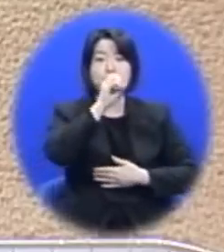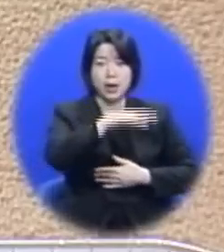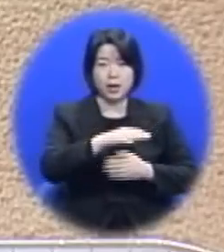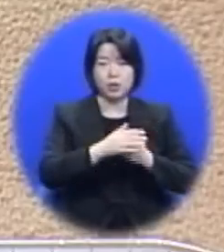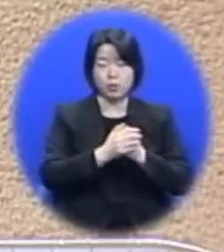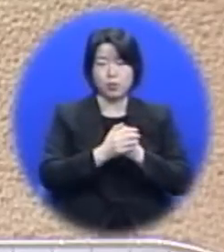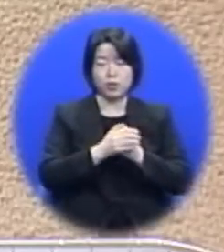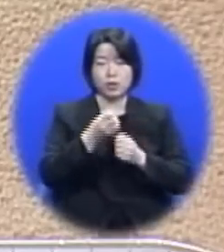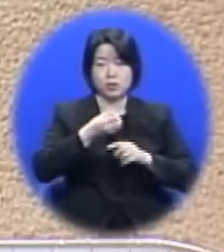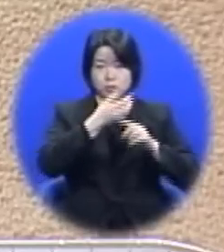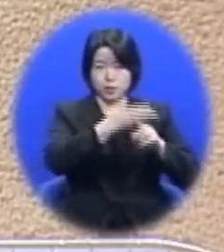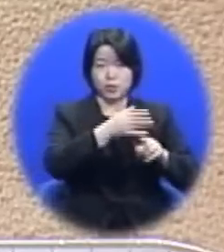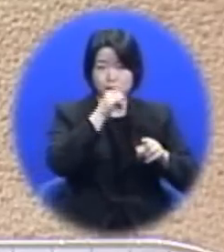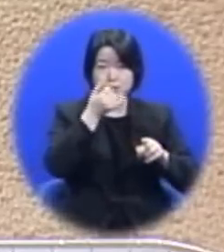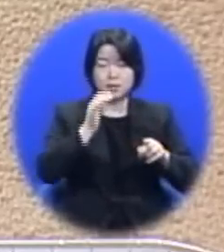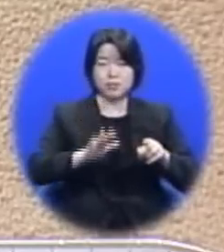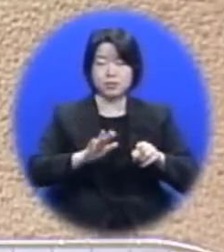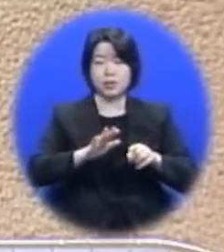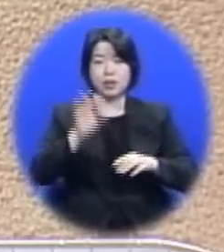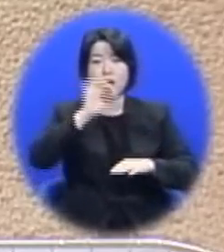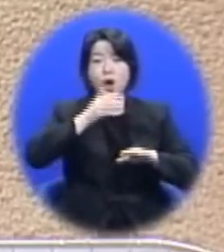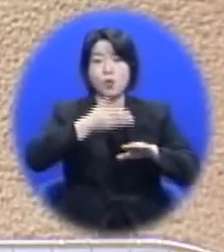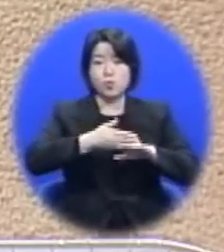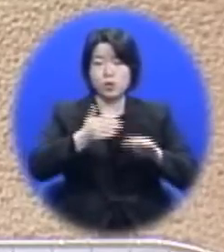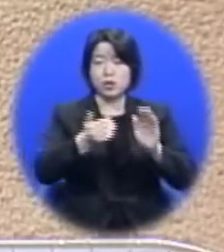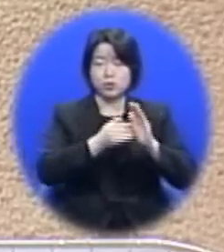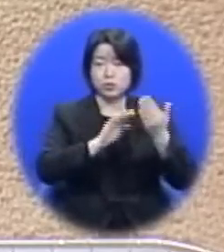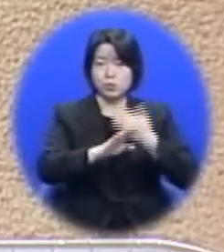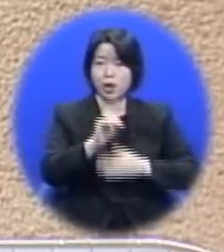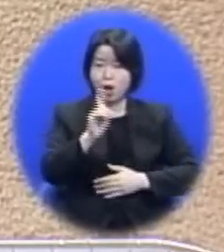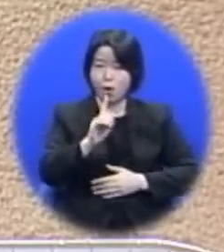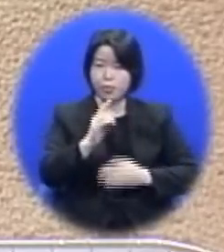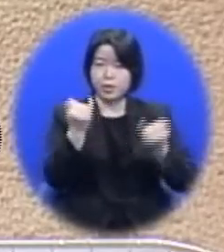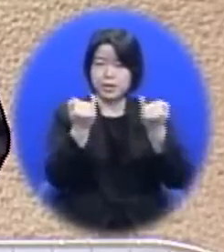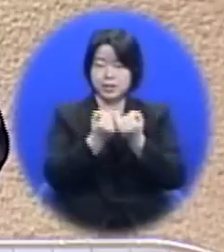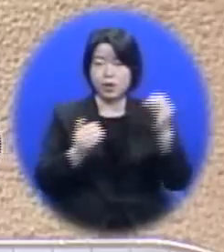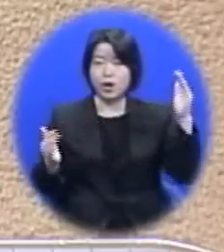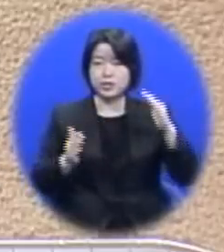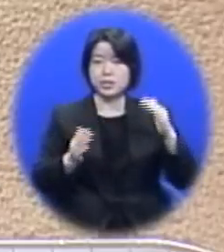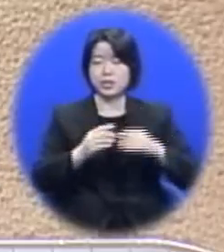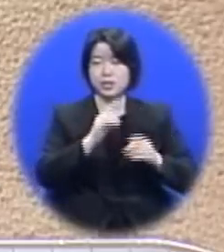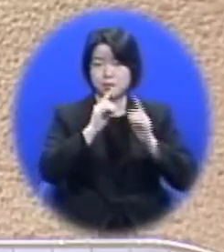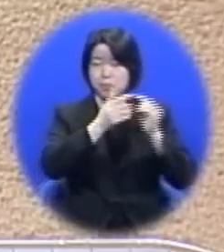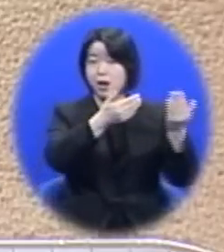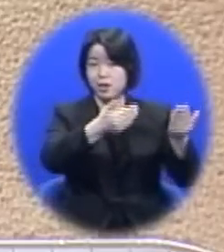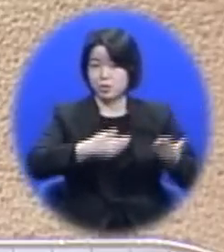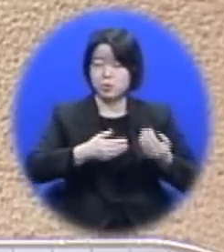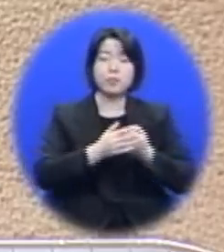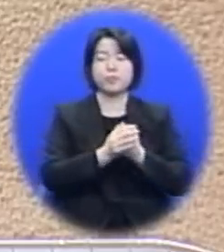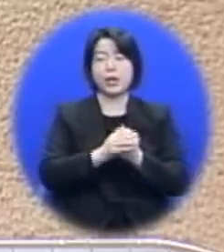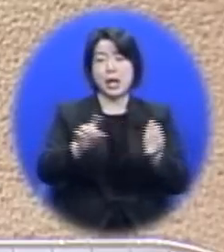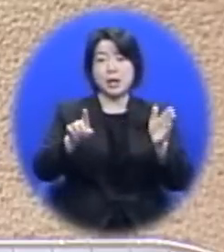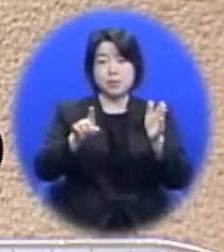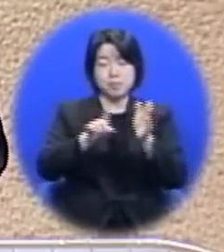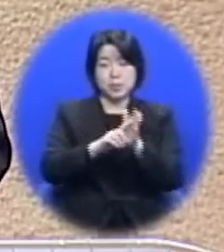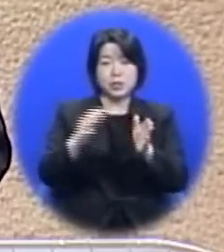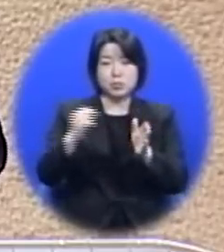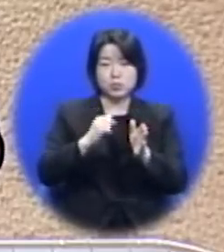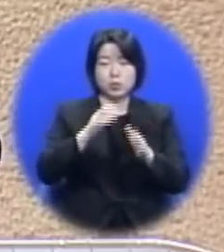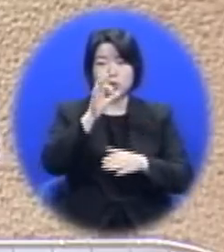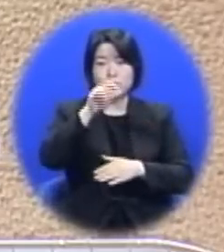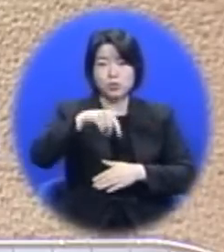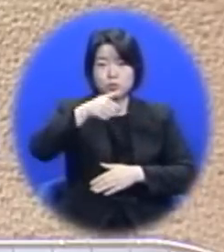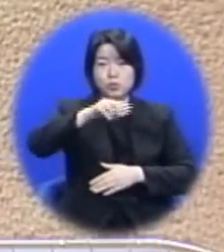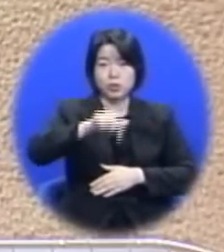말씀을 전했는데, 훈련을 끝나고 어떤 여학생이 이렇게 이야기를 하더랍니다. 믿음으로 유교훈련을